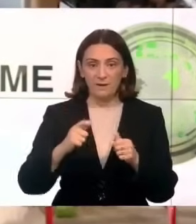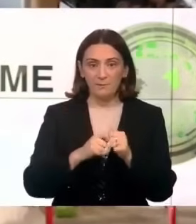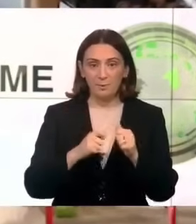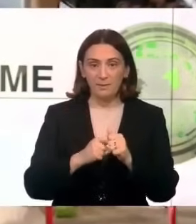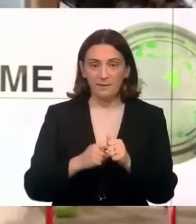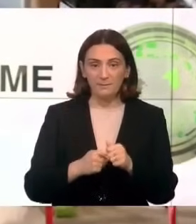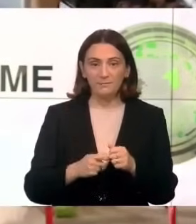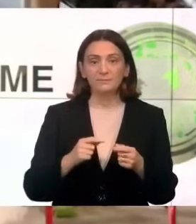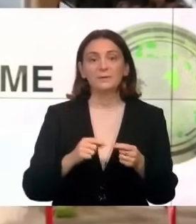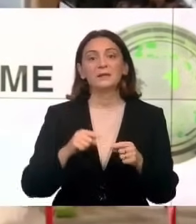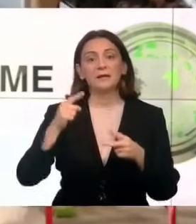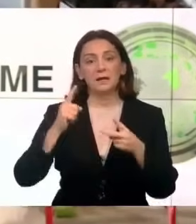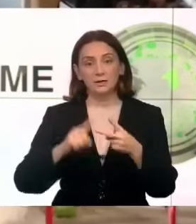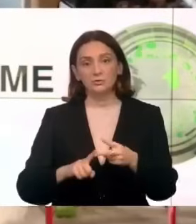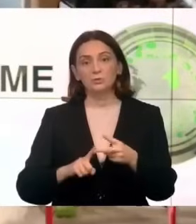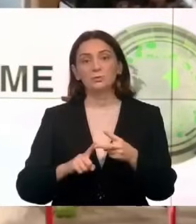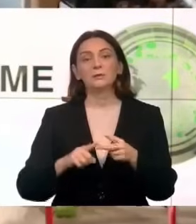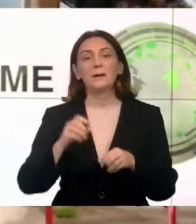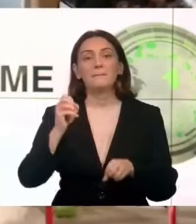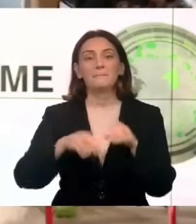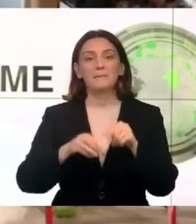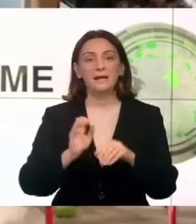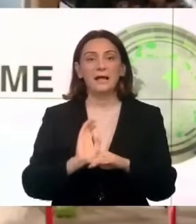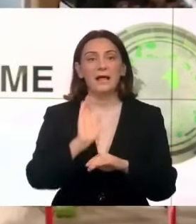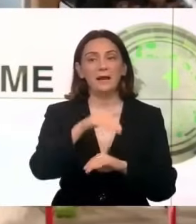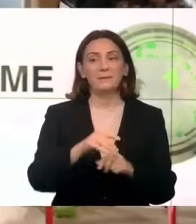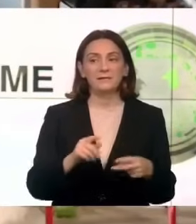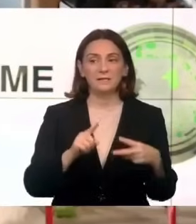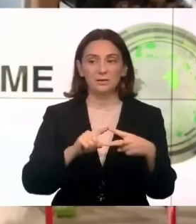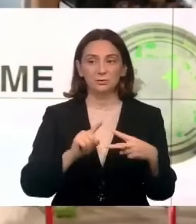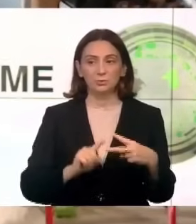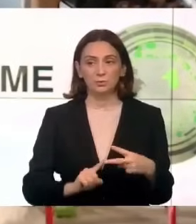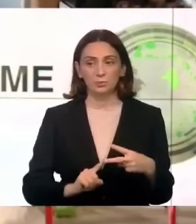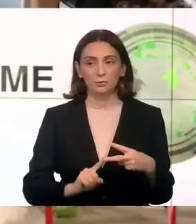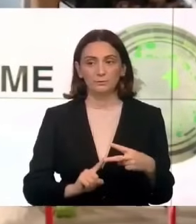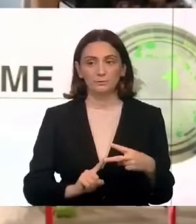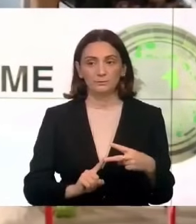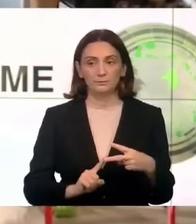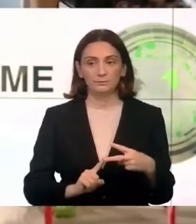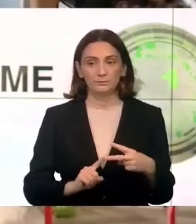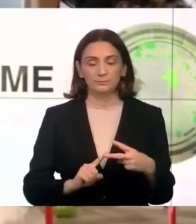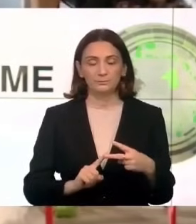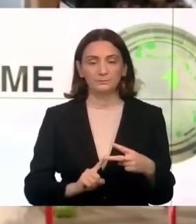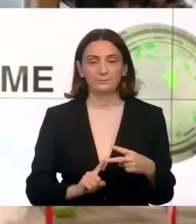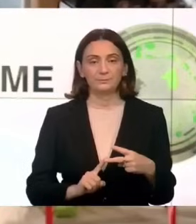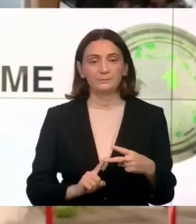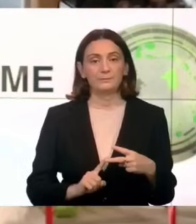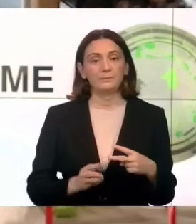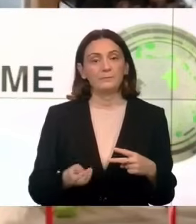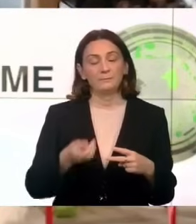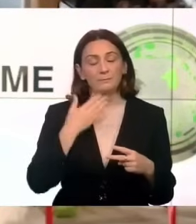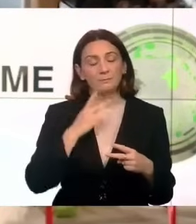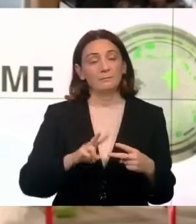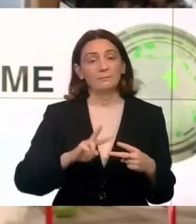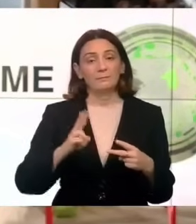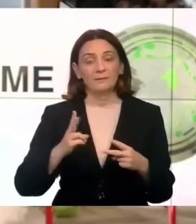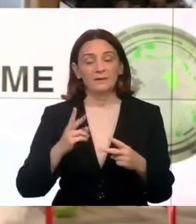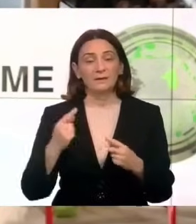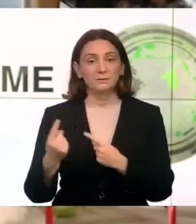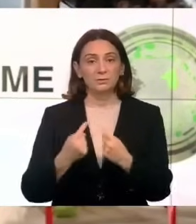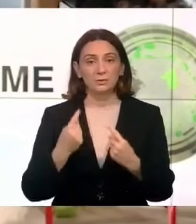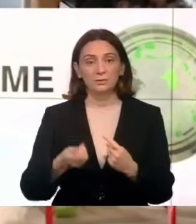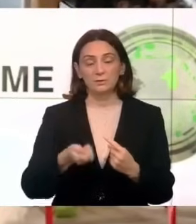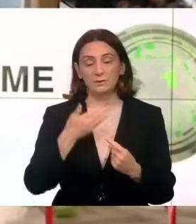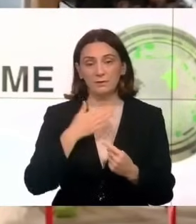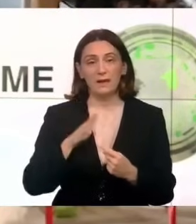për incineratorin e Elbasanit që vazhdon të jetë dhe të mbahet gjatë ditës sotme në shkallën e dytë të gjykatës. Nga ana tjetër, Lefter Koka